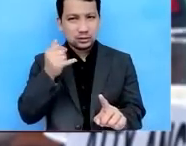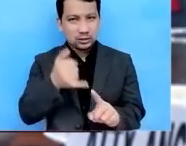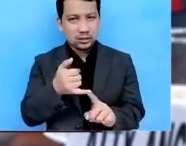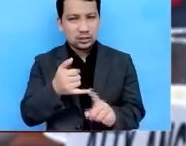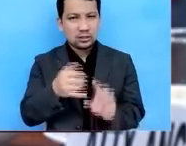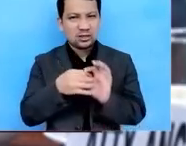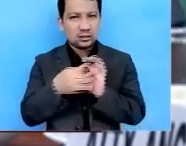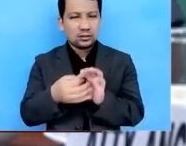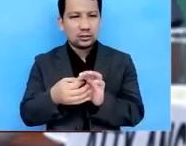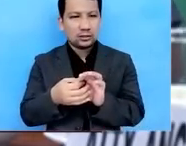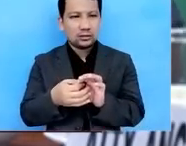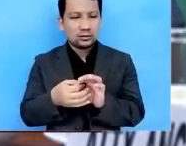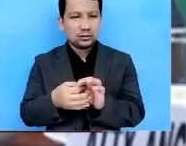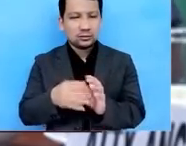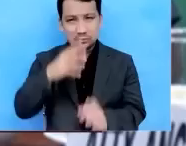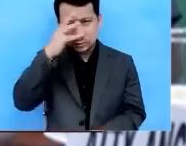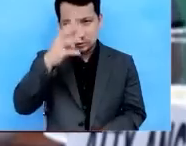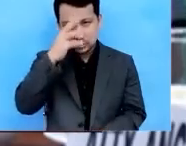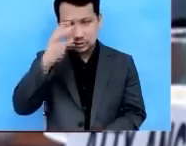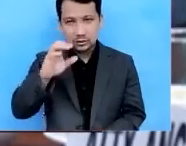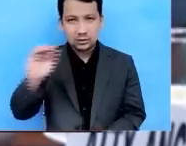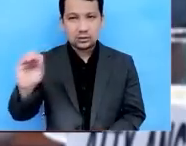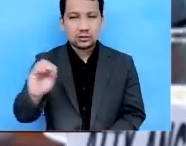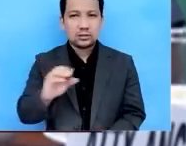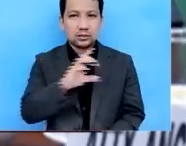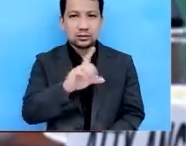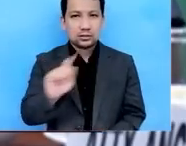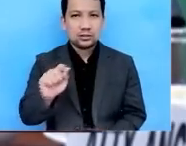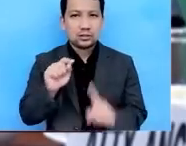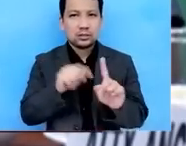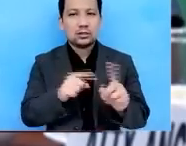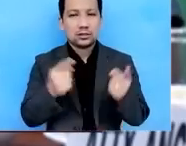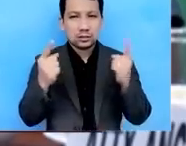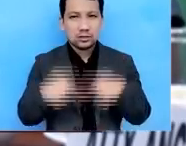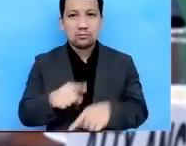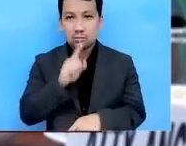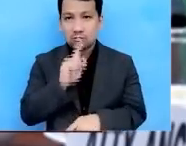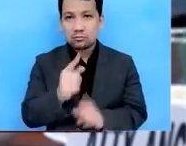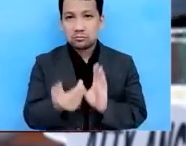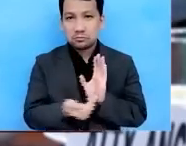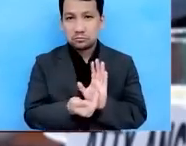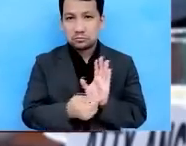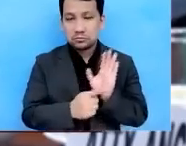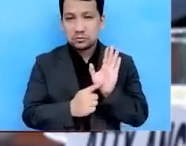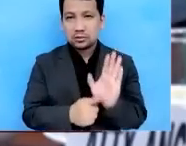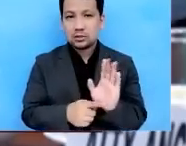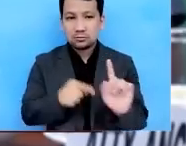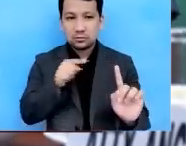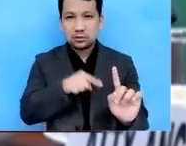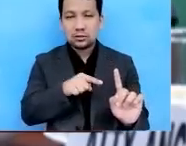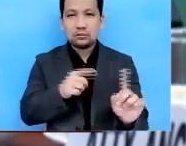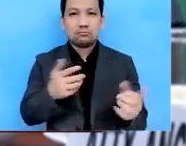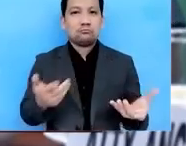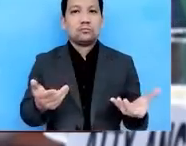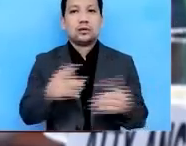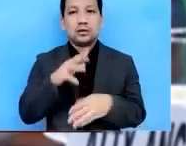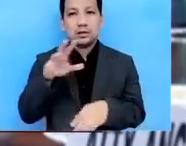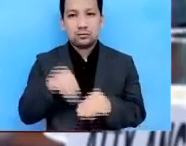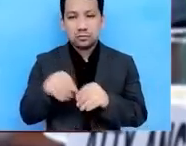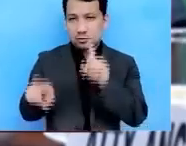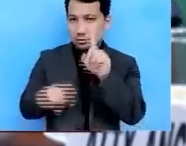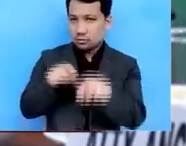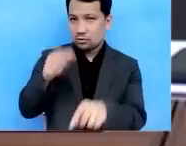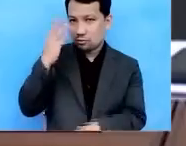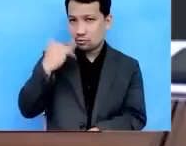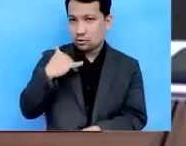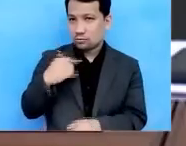gitampard nila, nagawa sila ng CCTV na sa kanila na yun ang nangyari. Yun ang nangyari ngayon po. Nagtanong ako, bakit ako